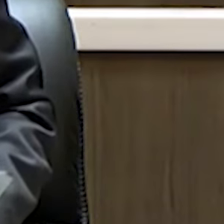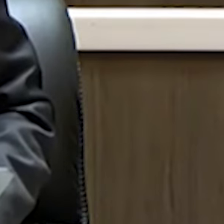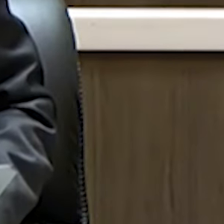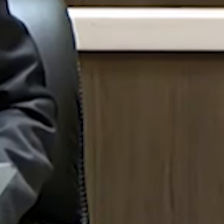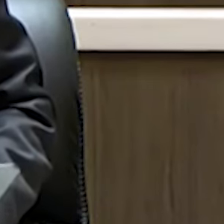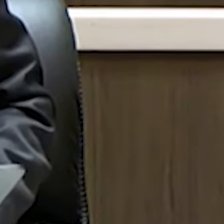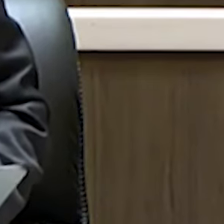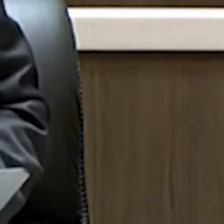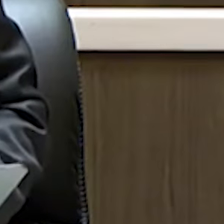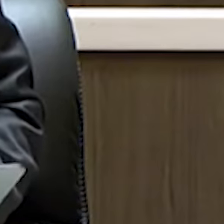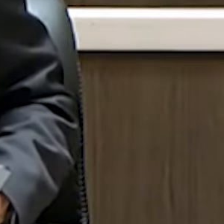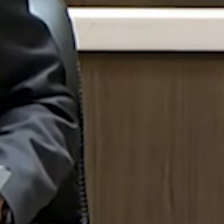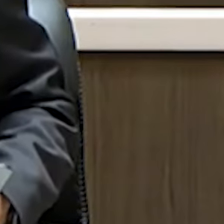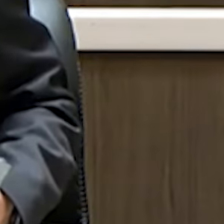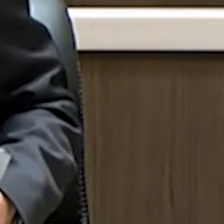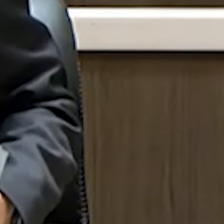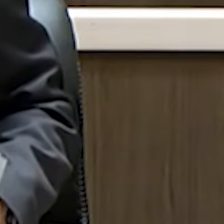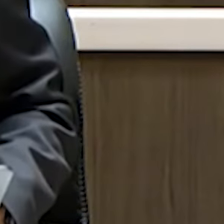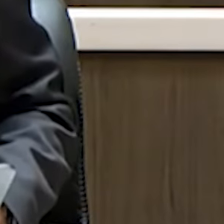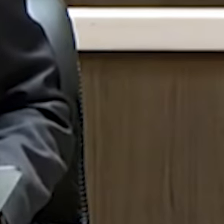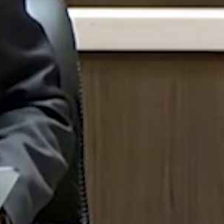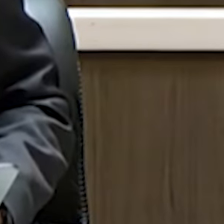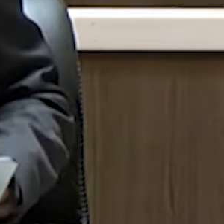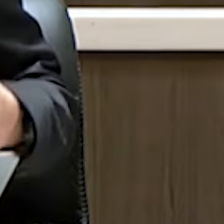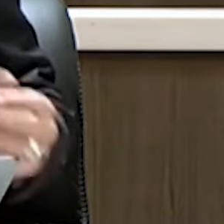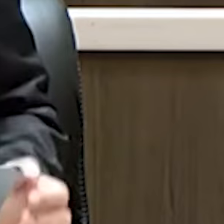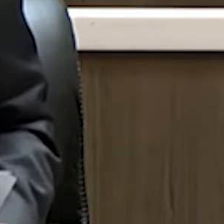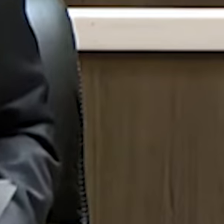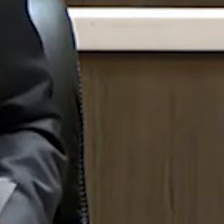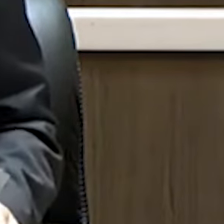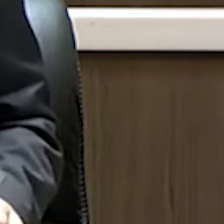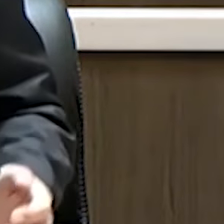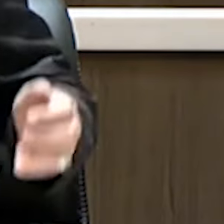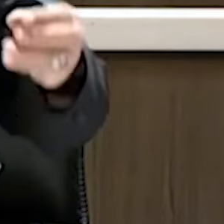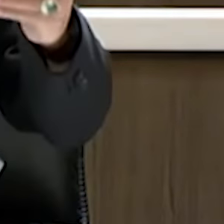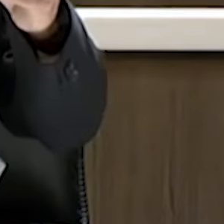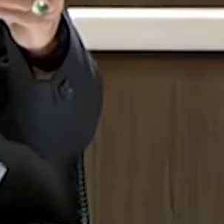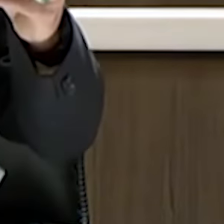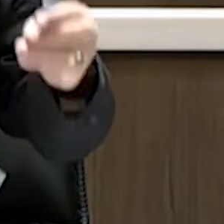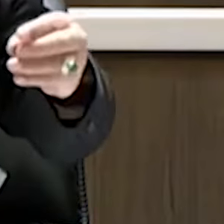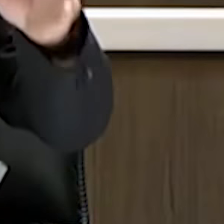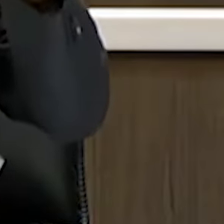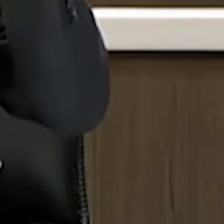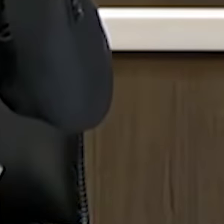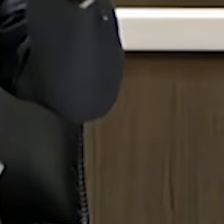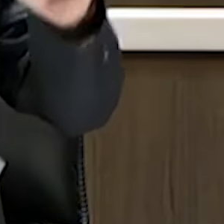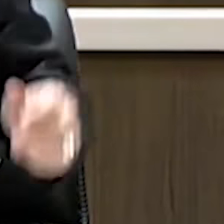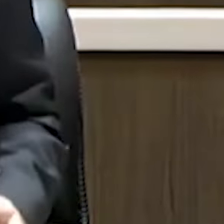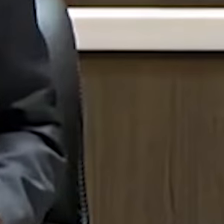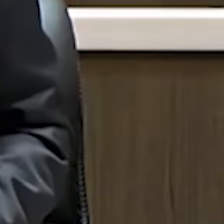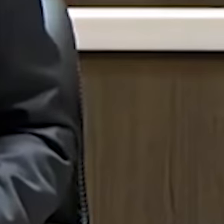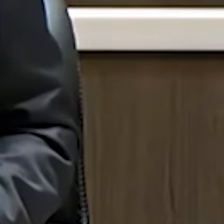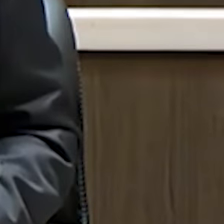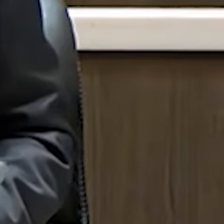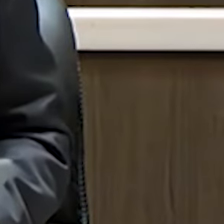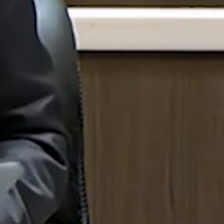นเขายังกล้าปฏิรูปเรื่องของการกระจายอำนาจมีเขตปกครองพิเศษมีการปกครองส่วนท้องถิ่นที่ประชาชนสามาร